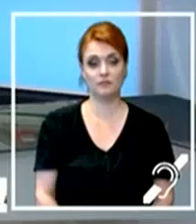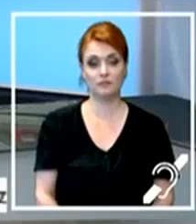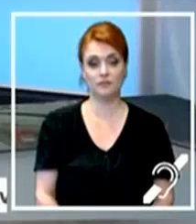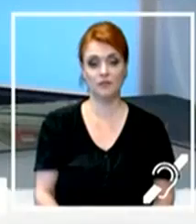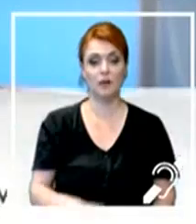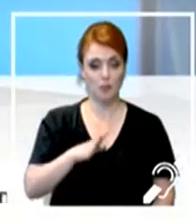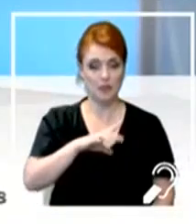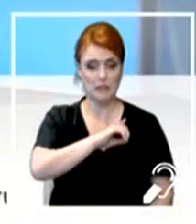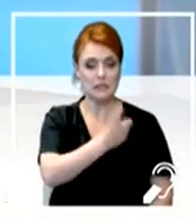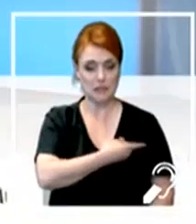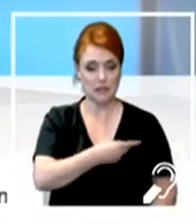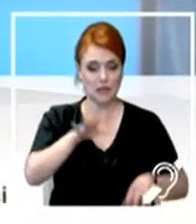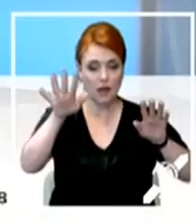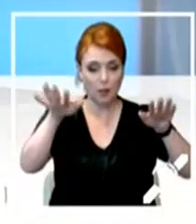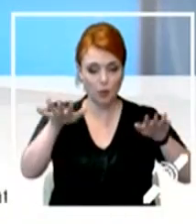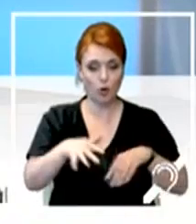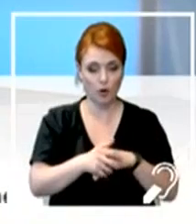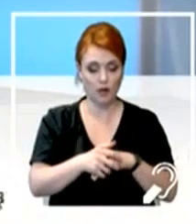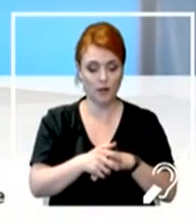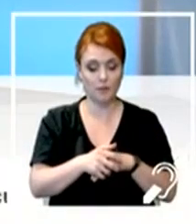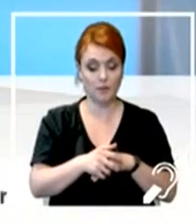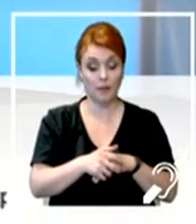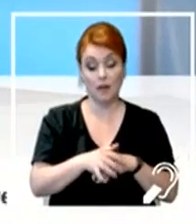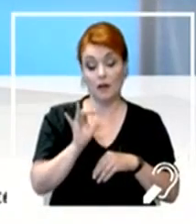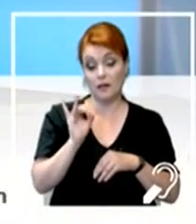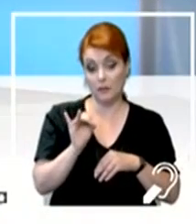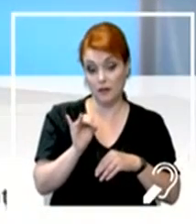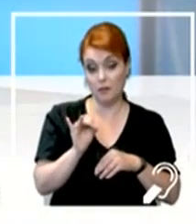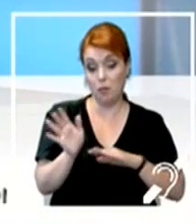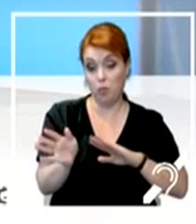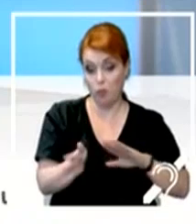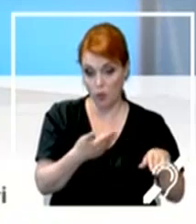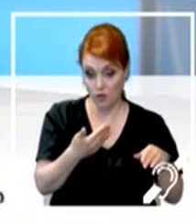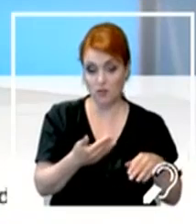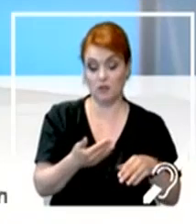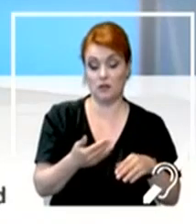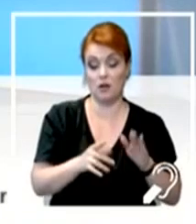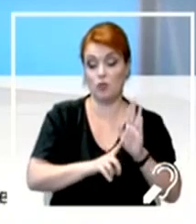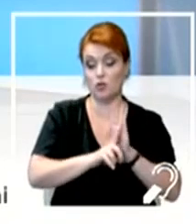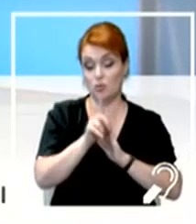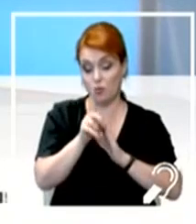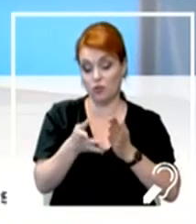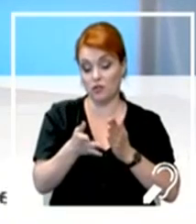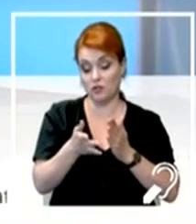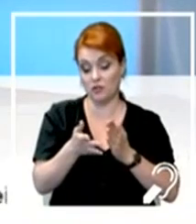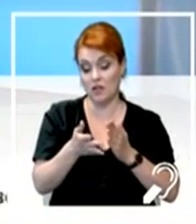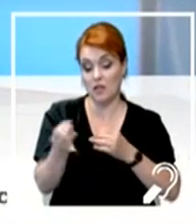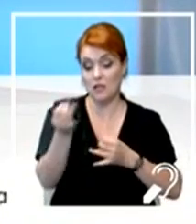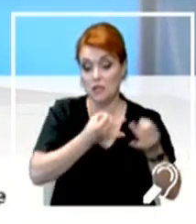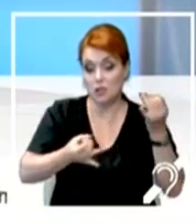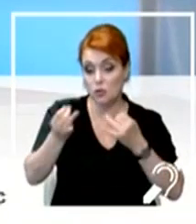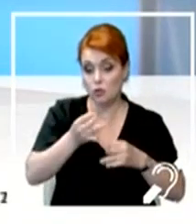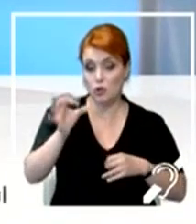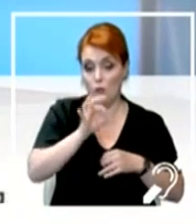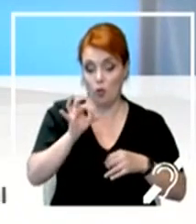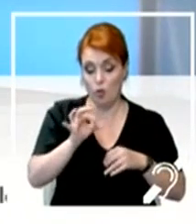Prima ploaie mai puternică reaprinde discuțiile despre calitatea lucrărilor de reamenajare a aleii pietonale Eugen Doga din